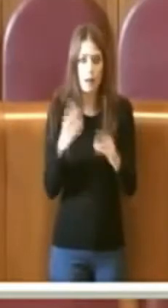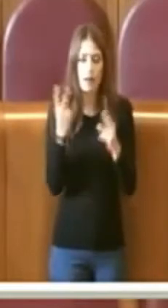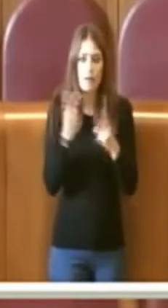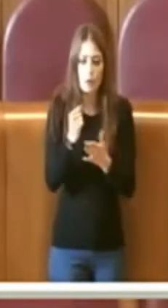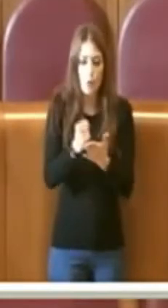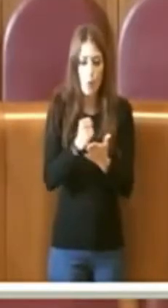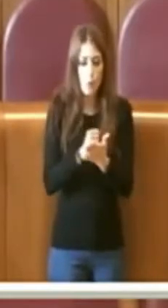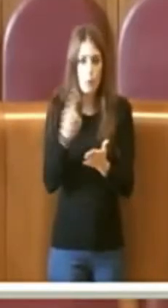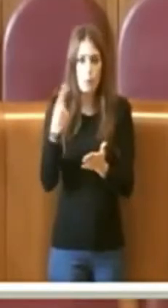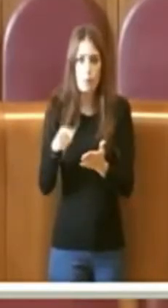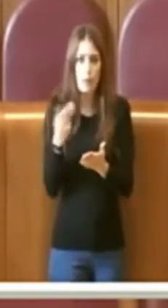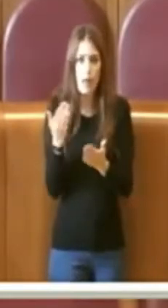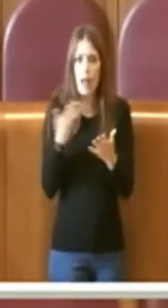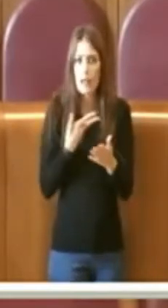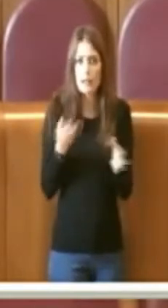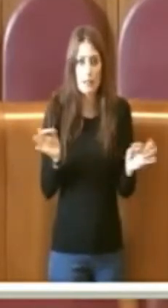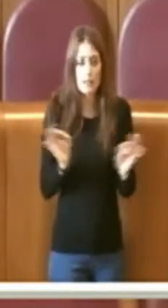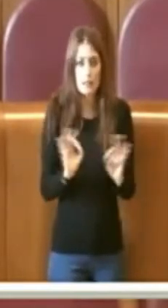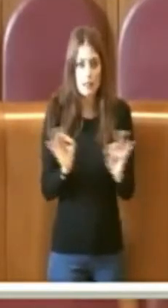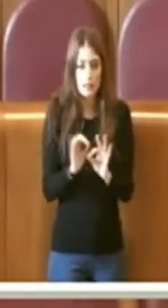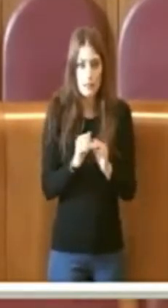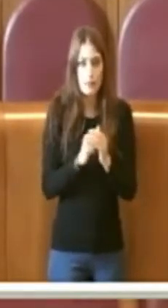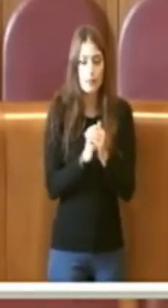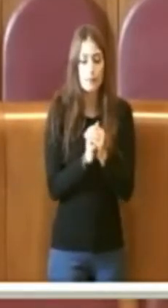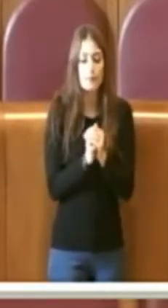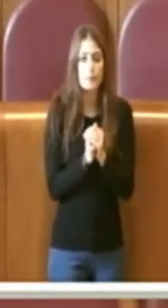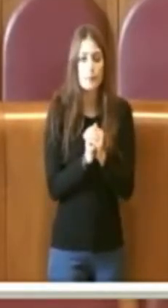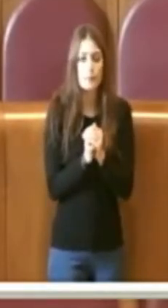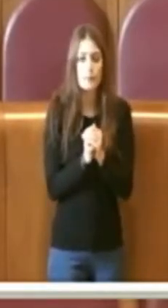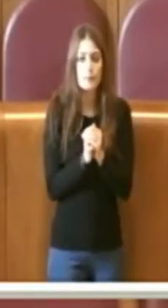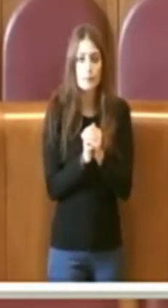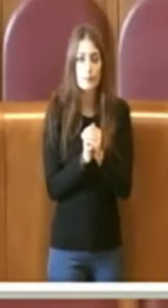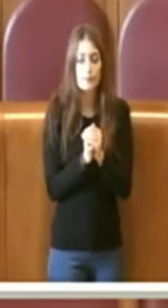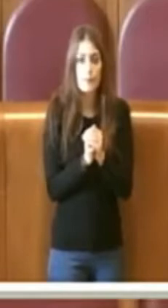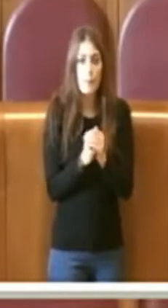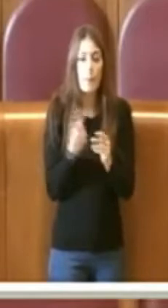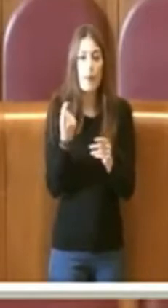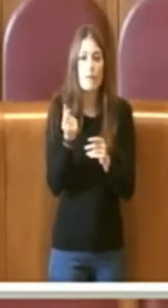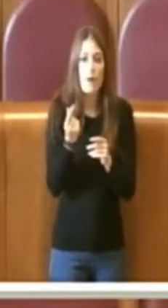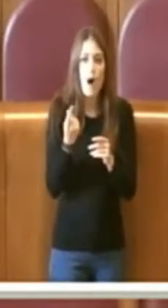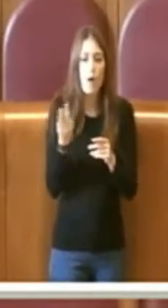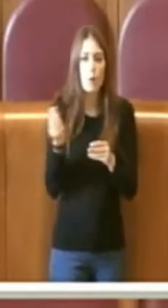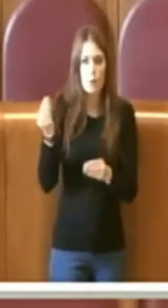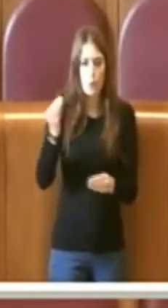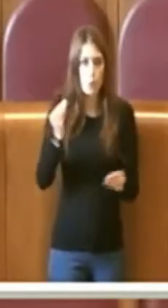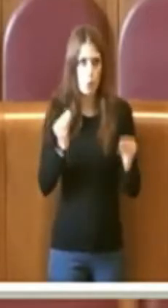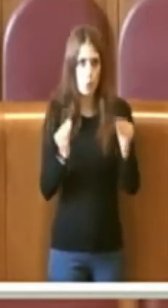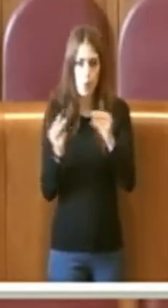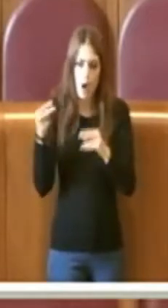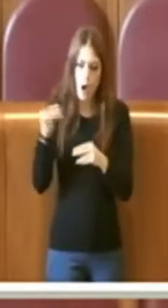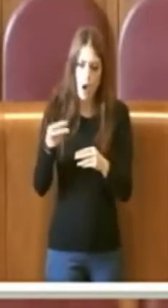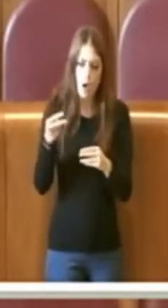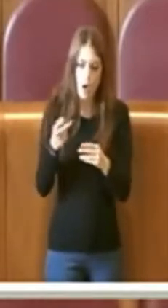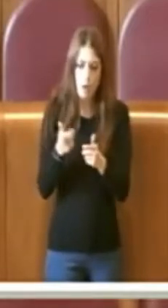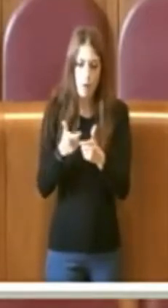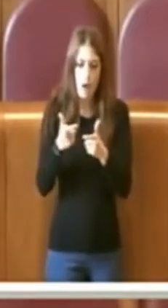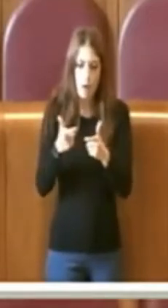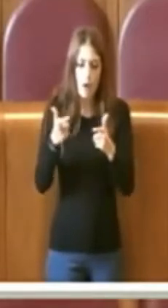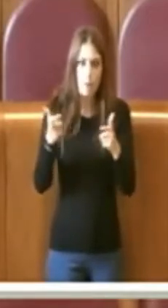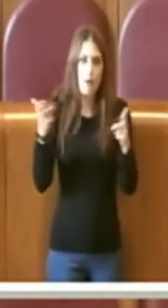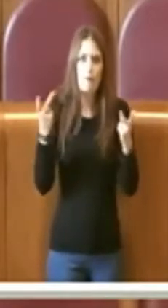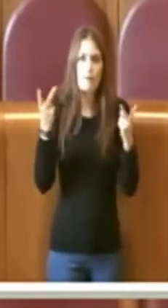allora. Il valore poi ha continuato a gonfiarsi negli anni, tra l'altro non